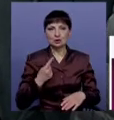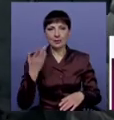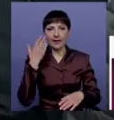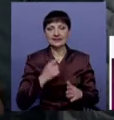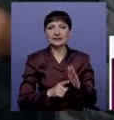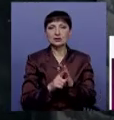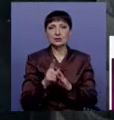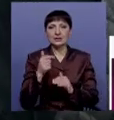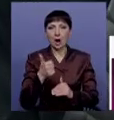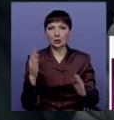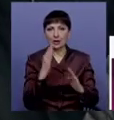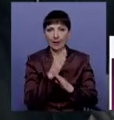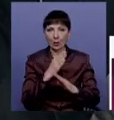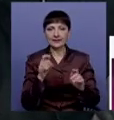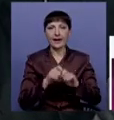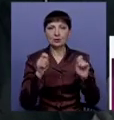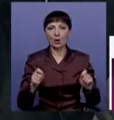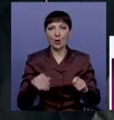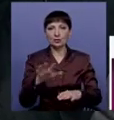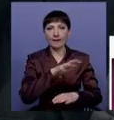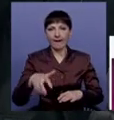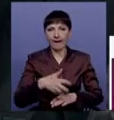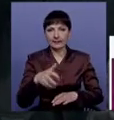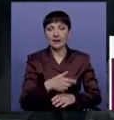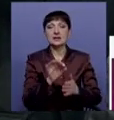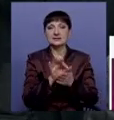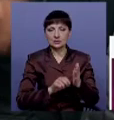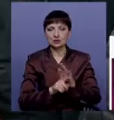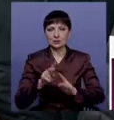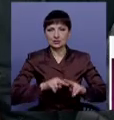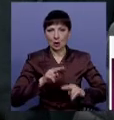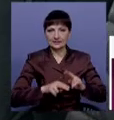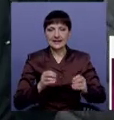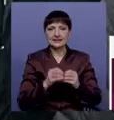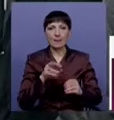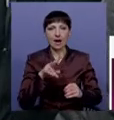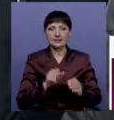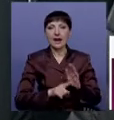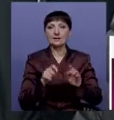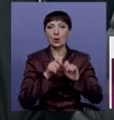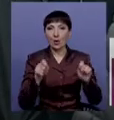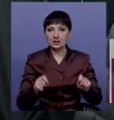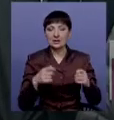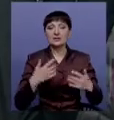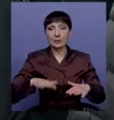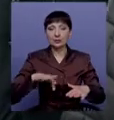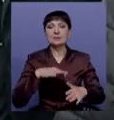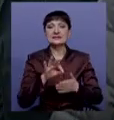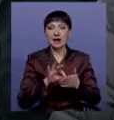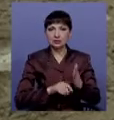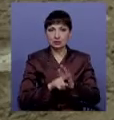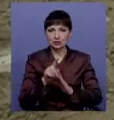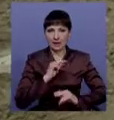наступит хорошая погода и откроет карьер тогда сразу же начнем строительство 10 марта откроется карьер и потом мы сразу же